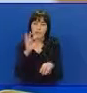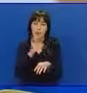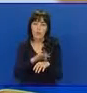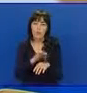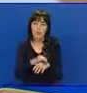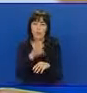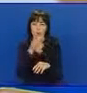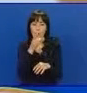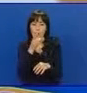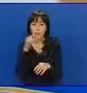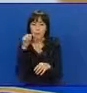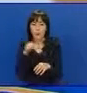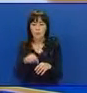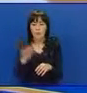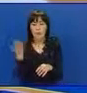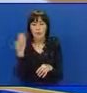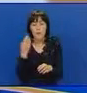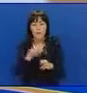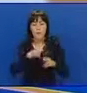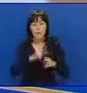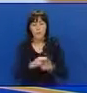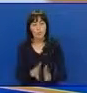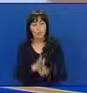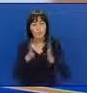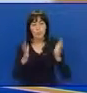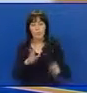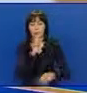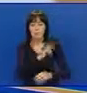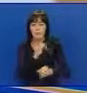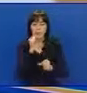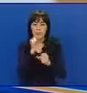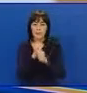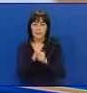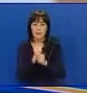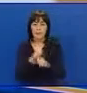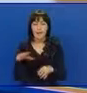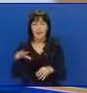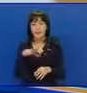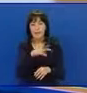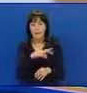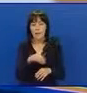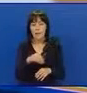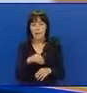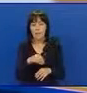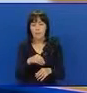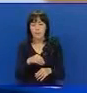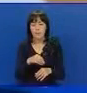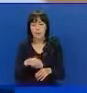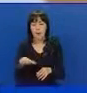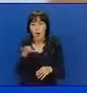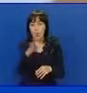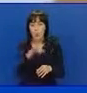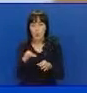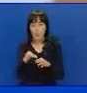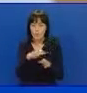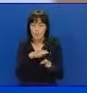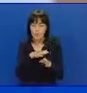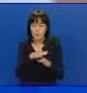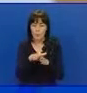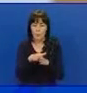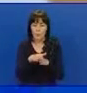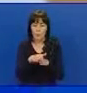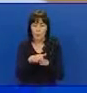есептеледі. Енді сол былтыр өте үлкен жұмыс жасалды. Жалпы бізде облыс бойынша